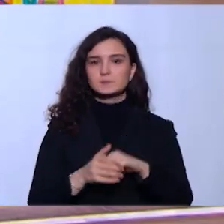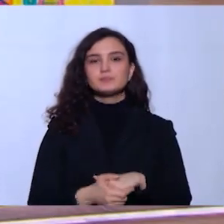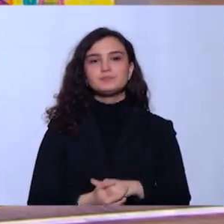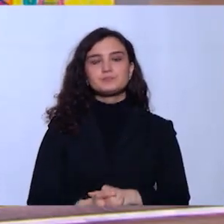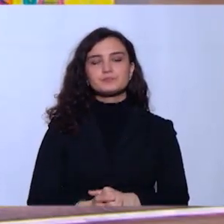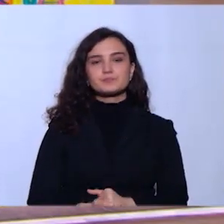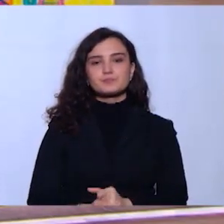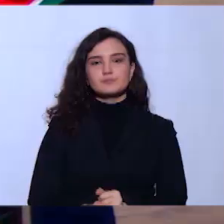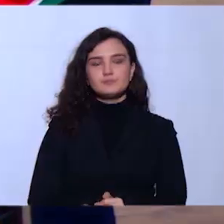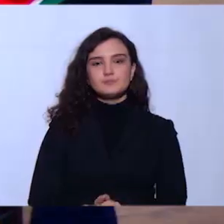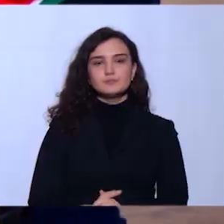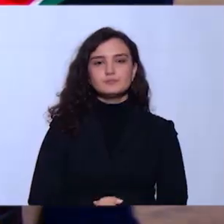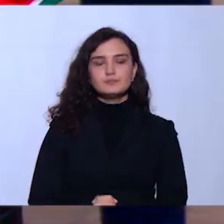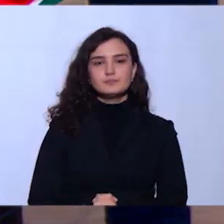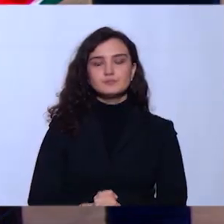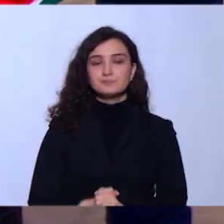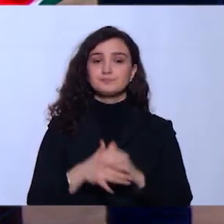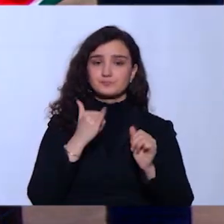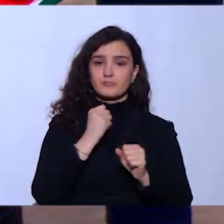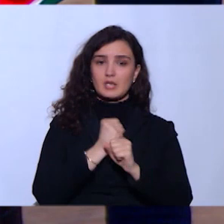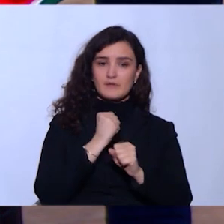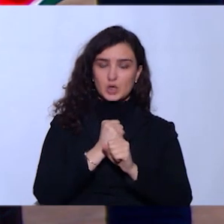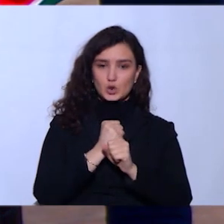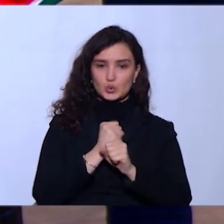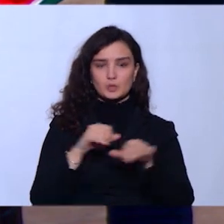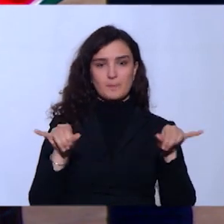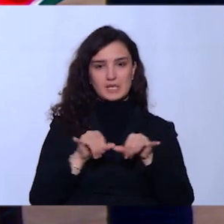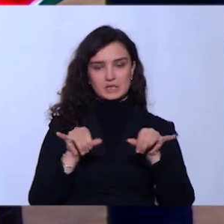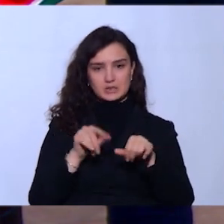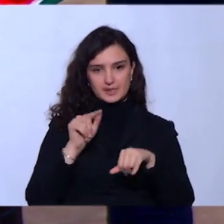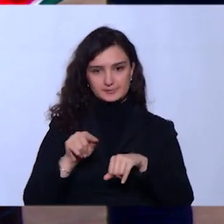ეს დოქები. ახლა გავაკეთოთ მაგი და